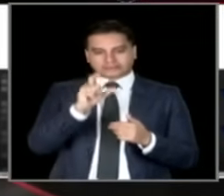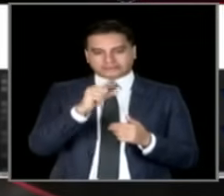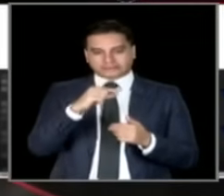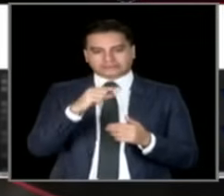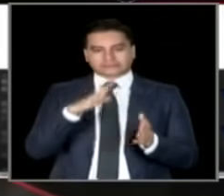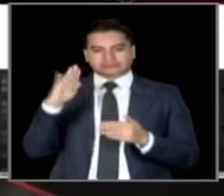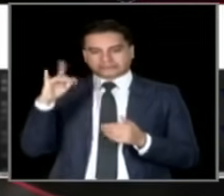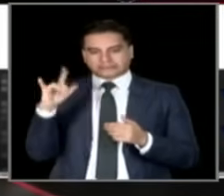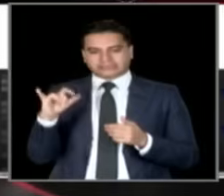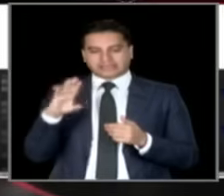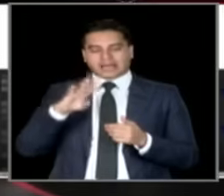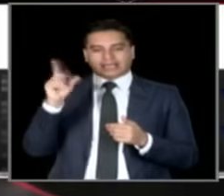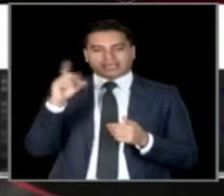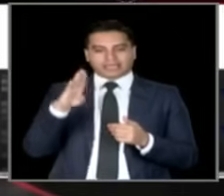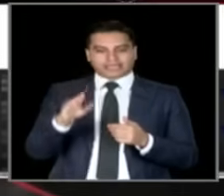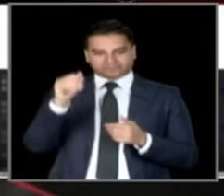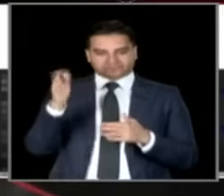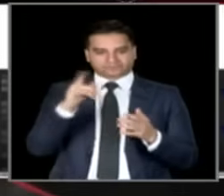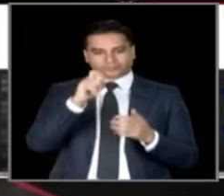سريلانكا، فيتنام.